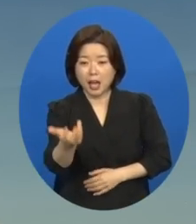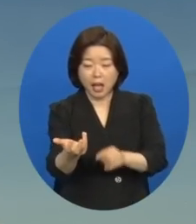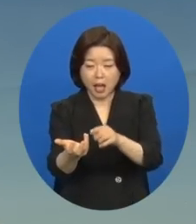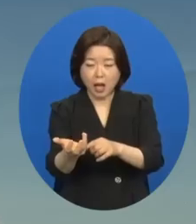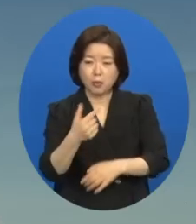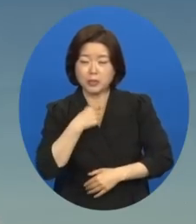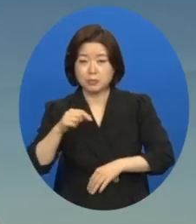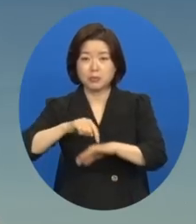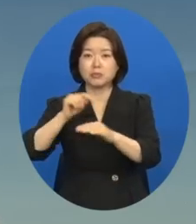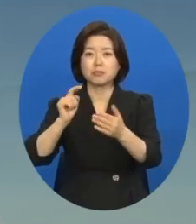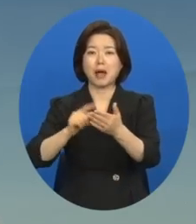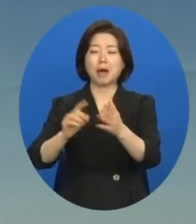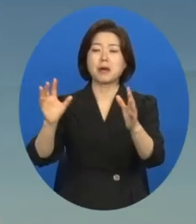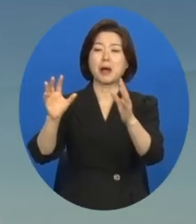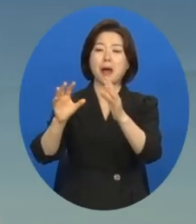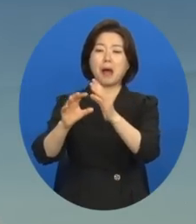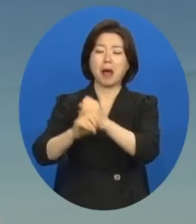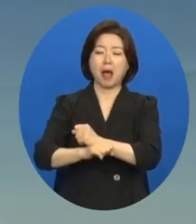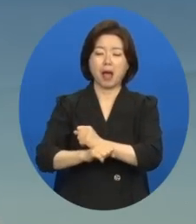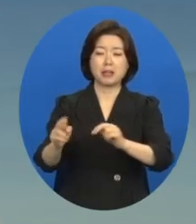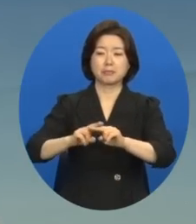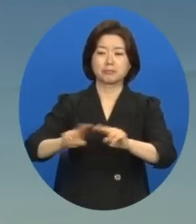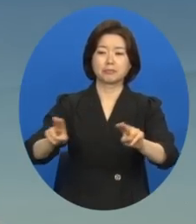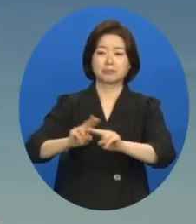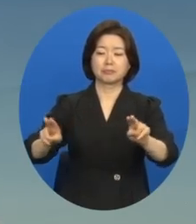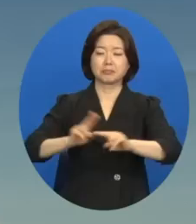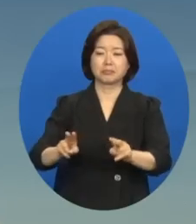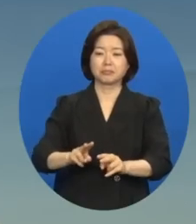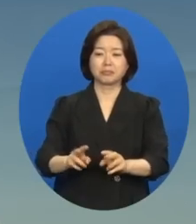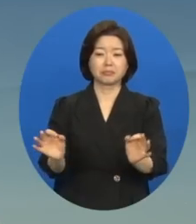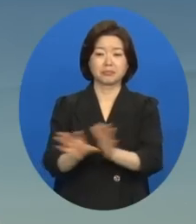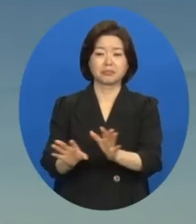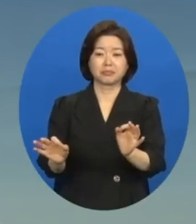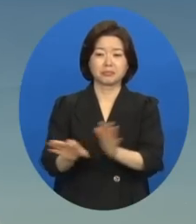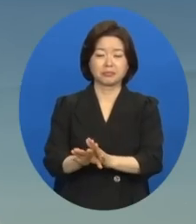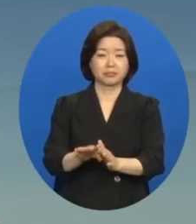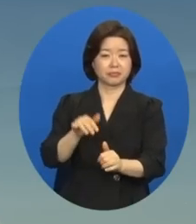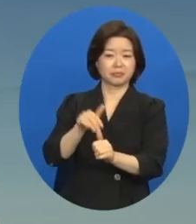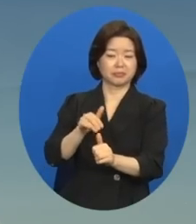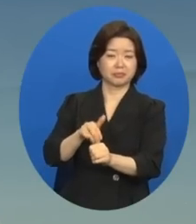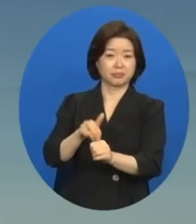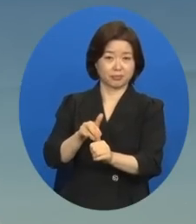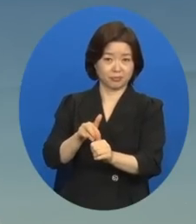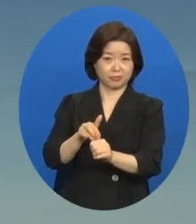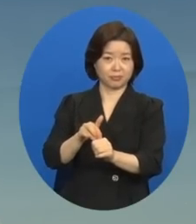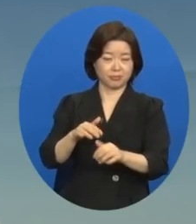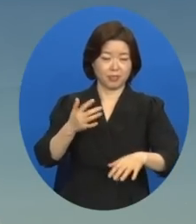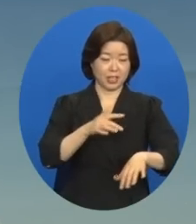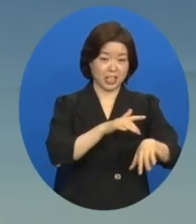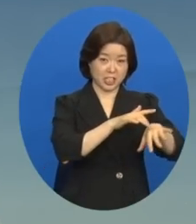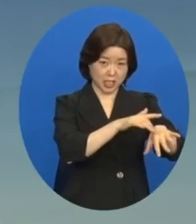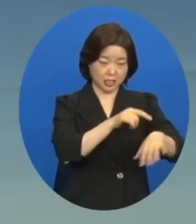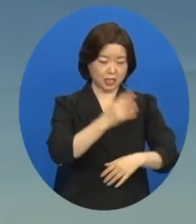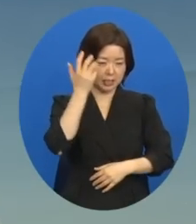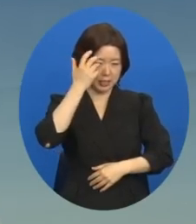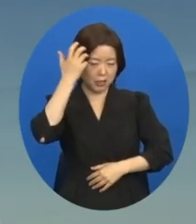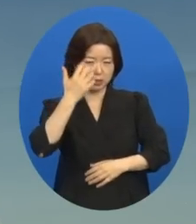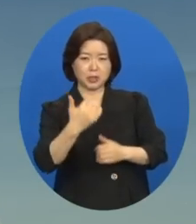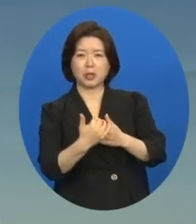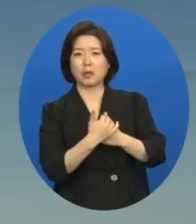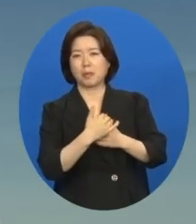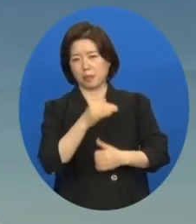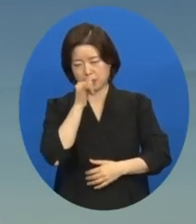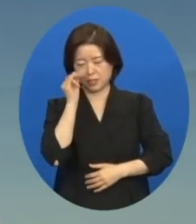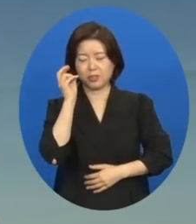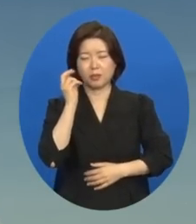없애고 취소하게끔 만들기를 원해서 저희에게 영적인 공격을 해온